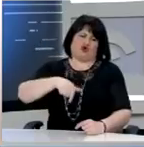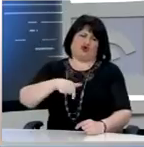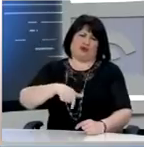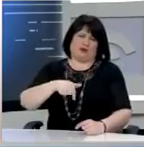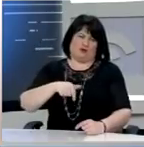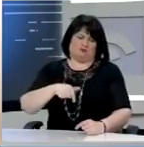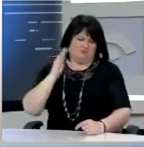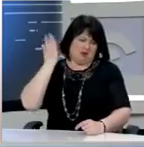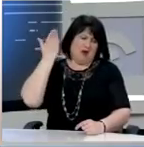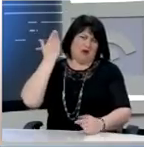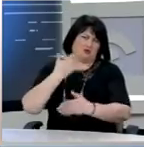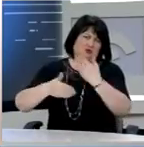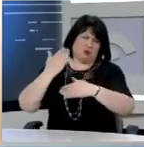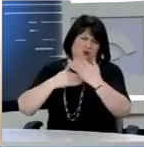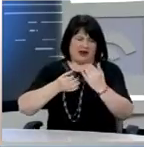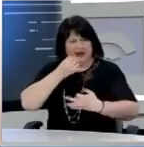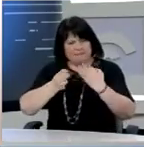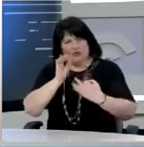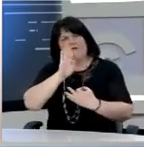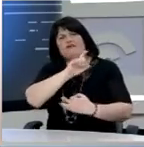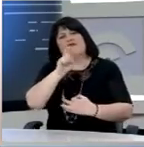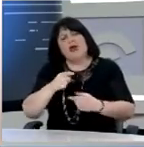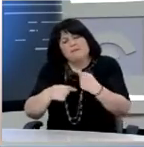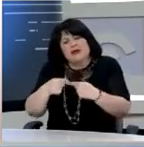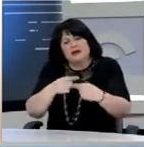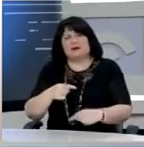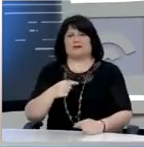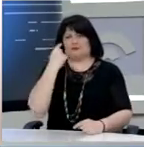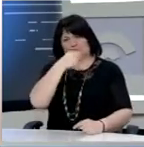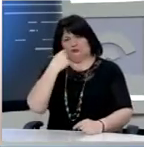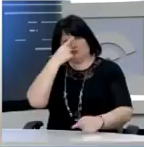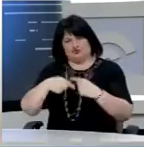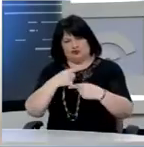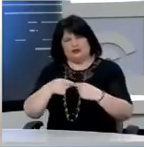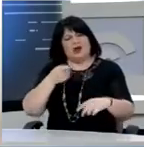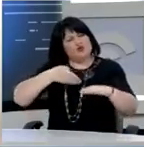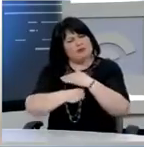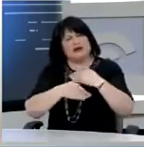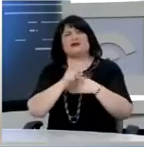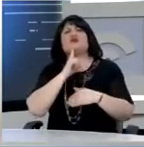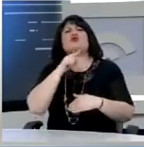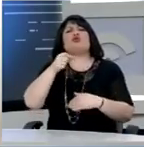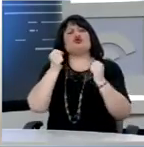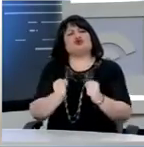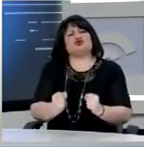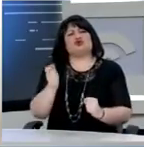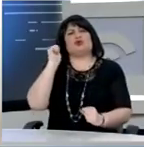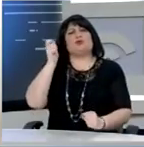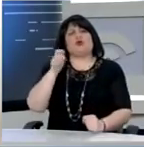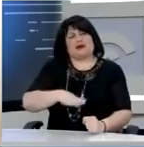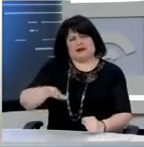την αίθουσα. Προσωπικά στην πολιτική μου διαδρομή έχω ζήσει ανάλογες καταστάσεις στο